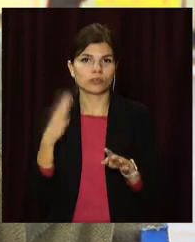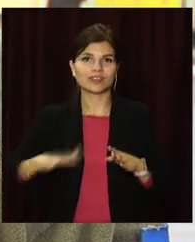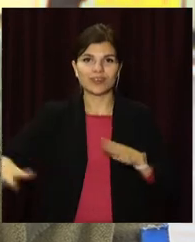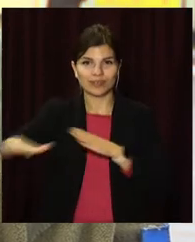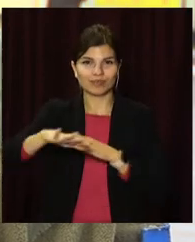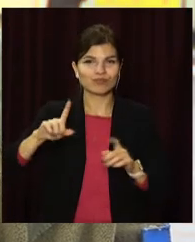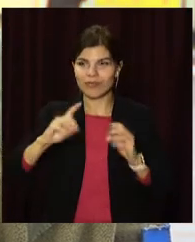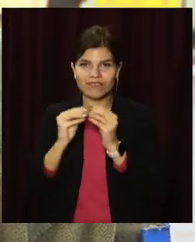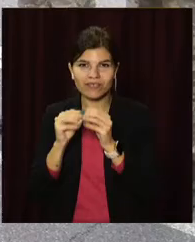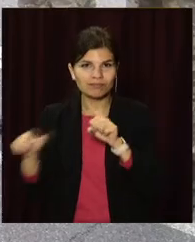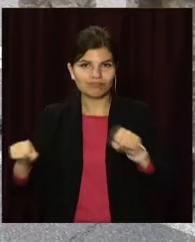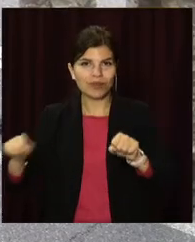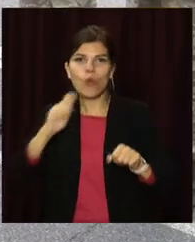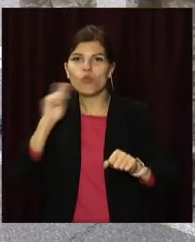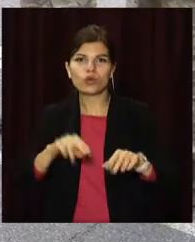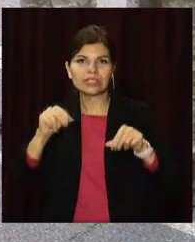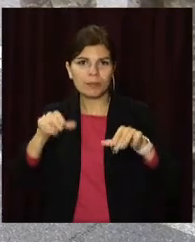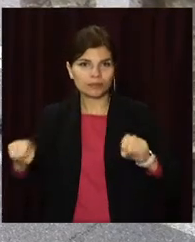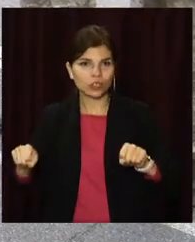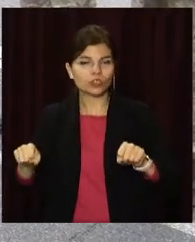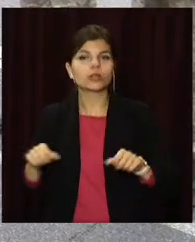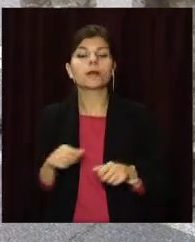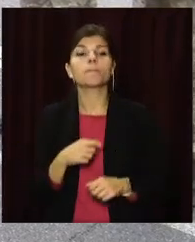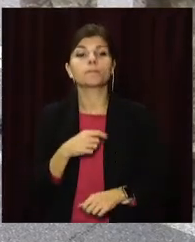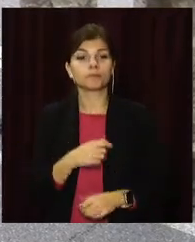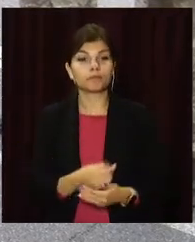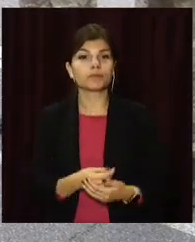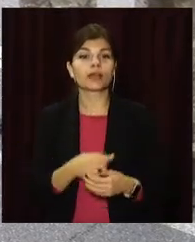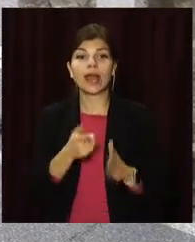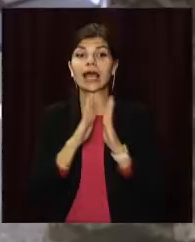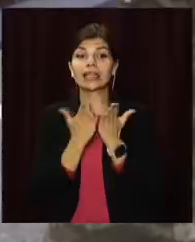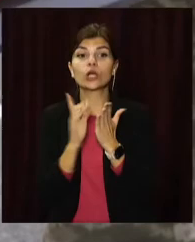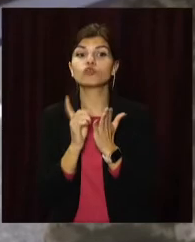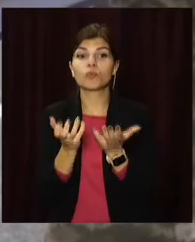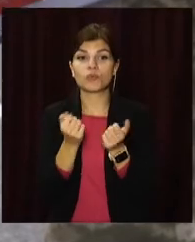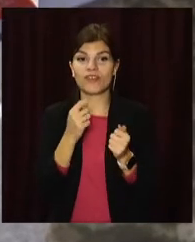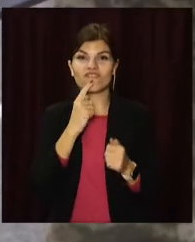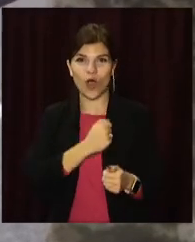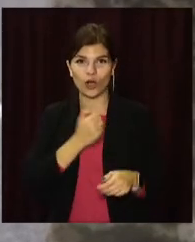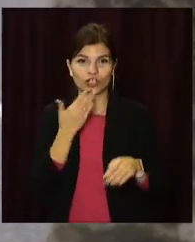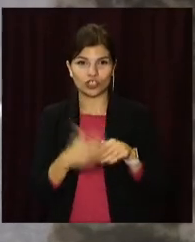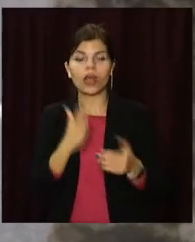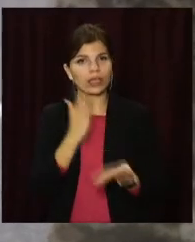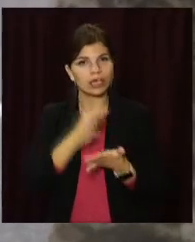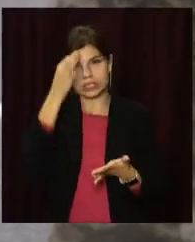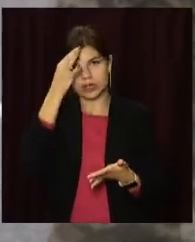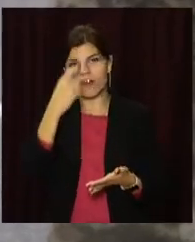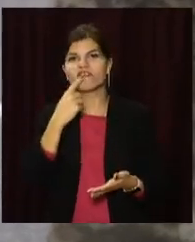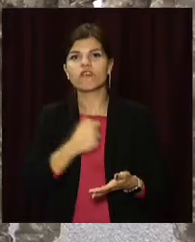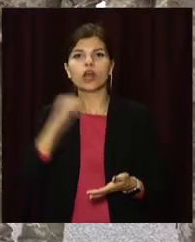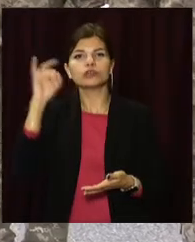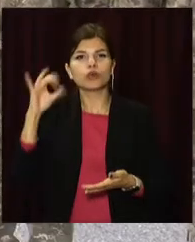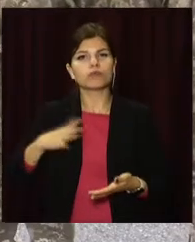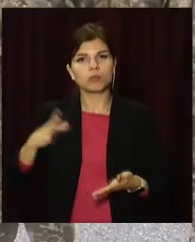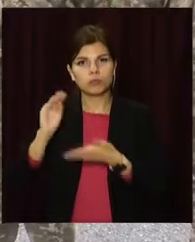та незалежність нашої країни. У книгах, що отримали бібліотеки військових частин, є і спогади військовослужбовців і добровольців,